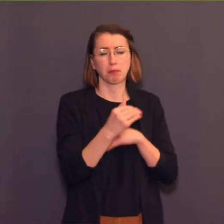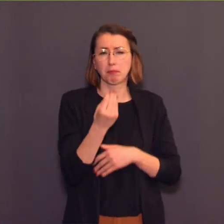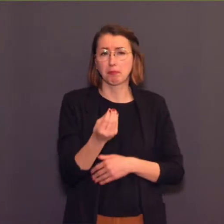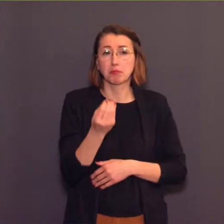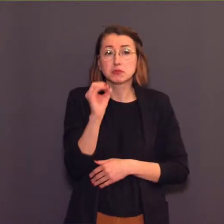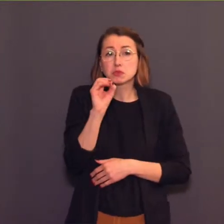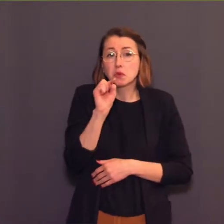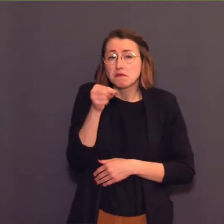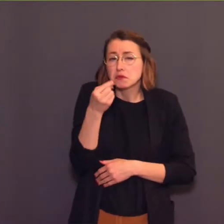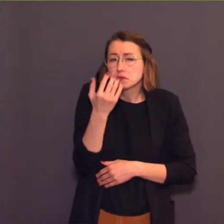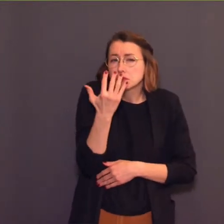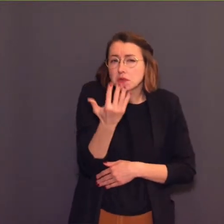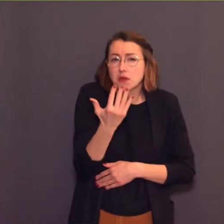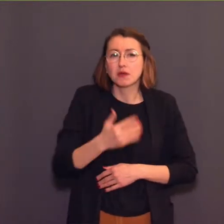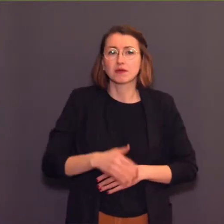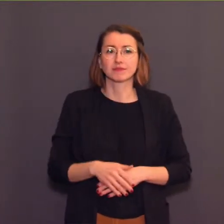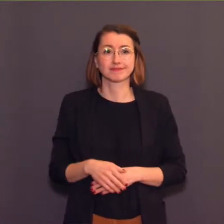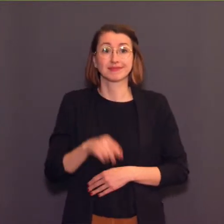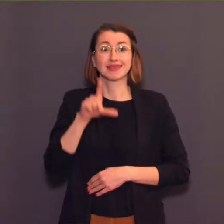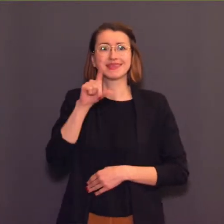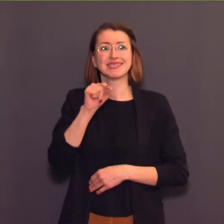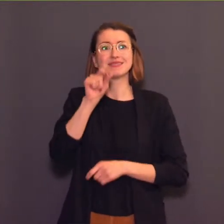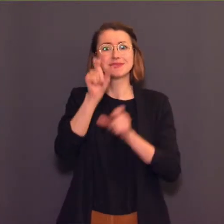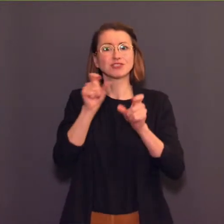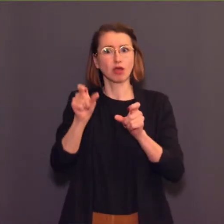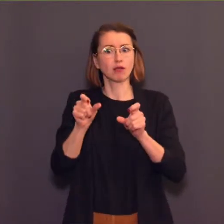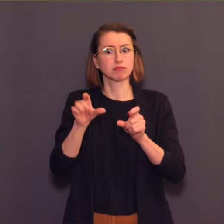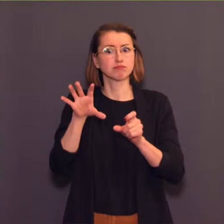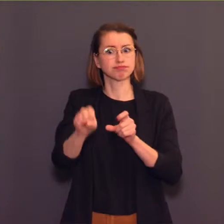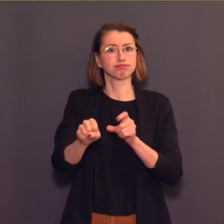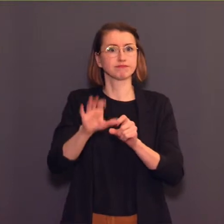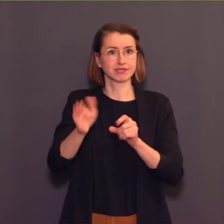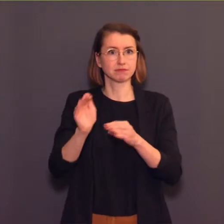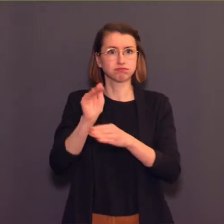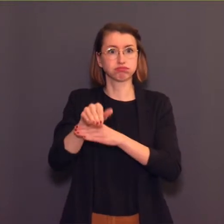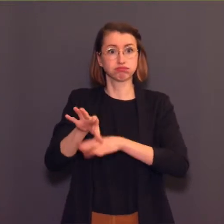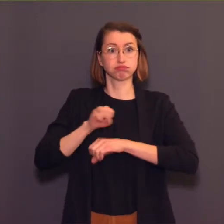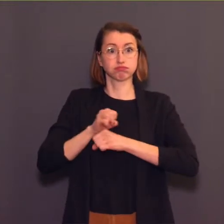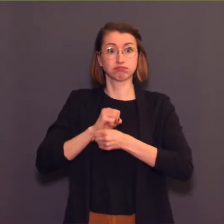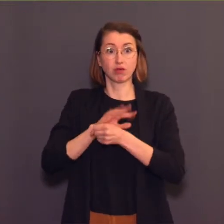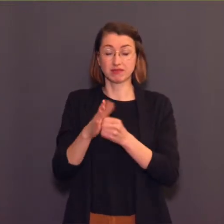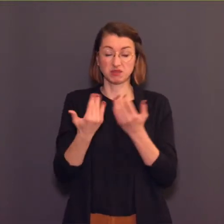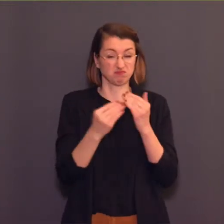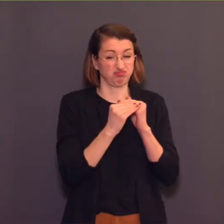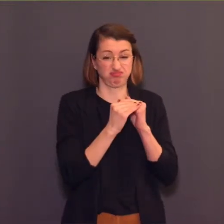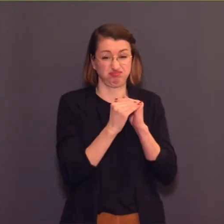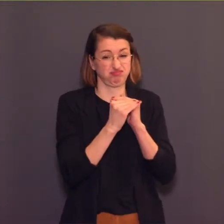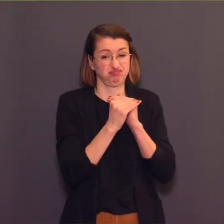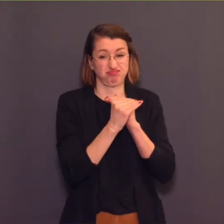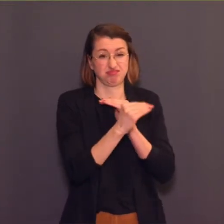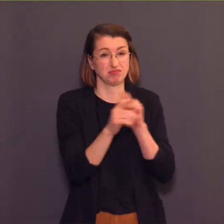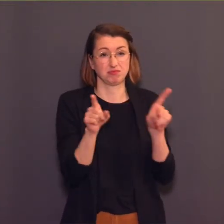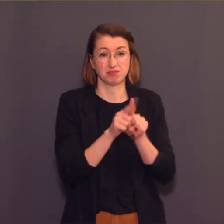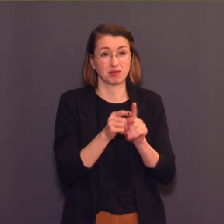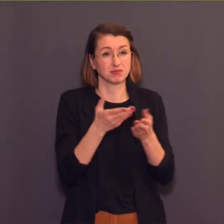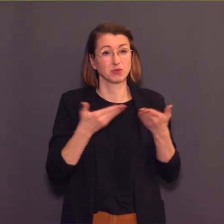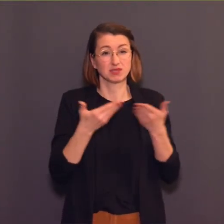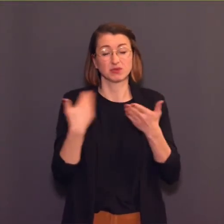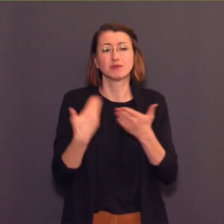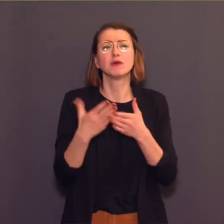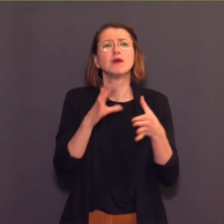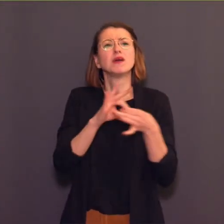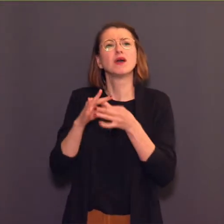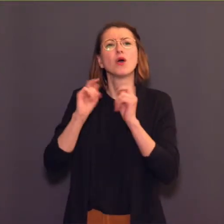cas d'infection qui ont été signalés. Le taux d'hospitalisation des résidents de maisons de repos reste très faible,